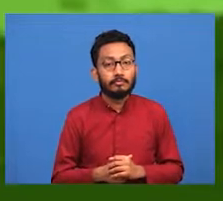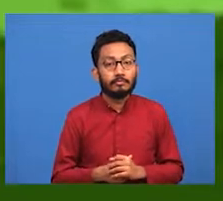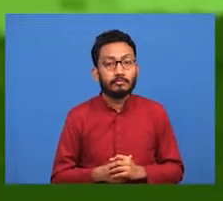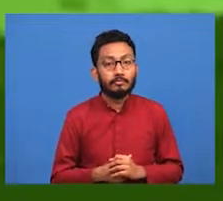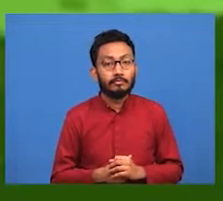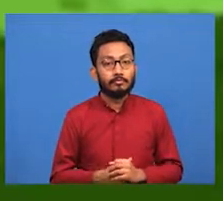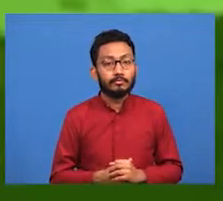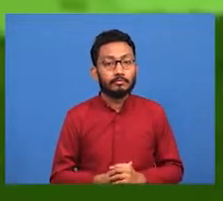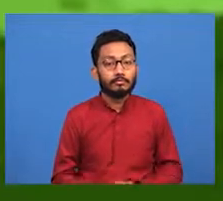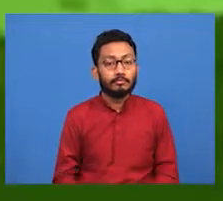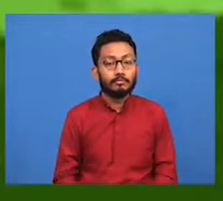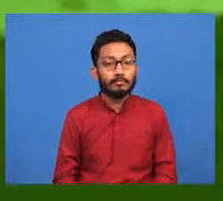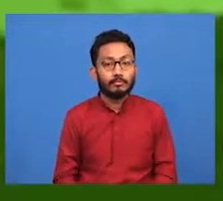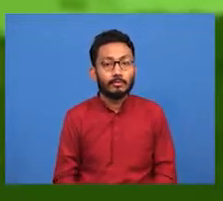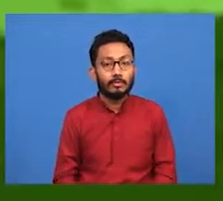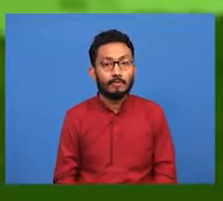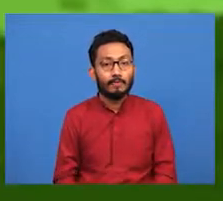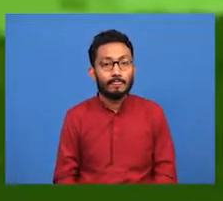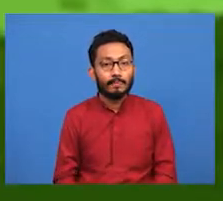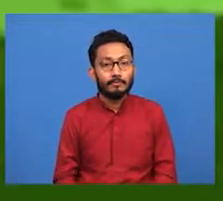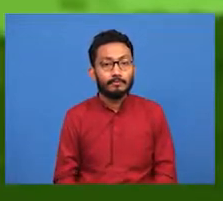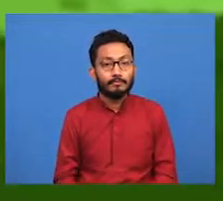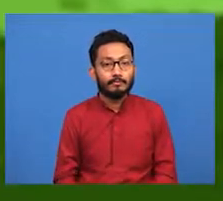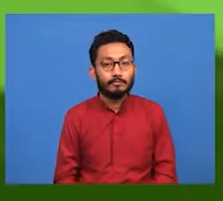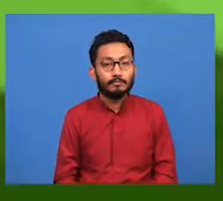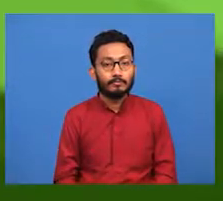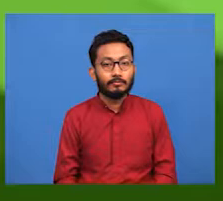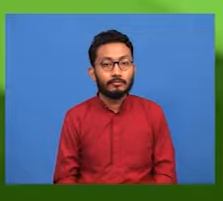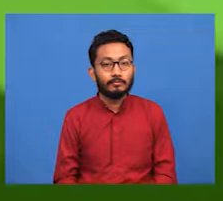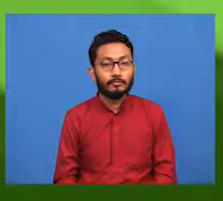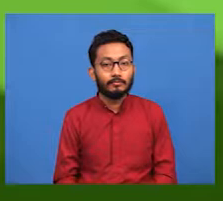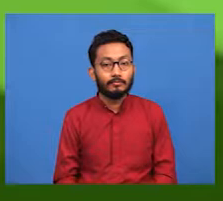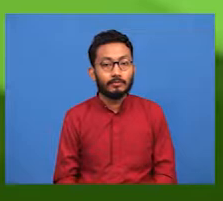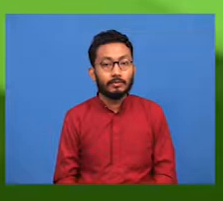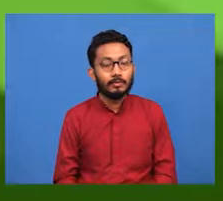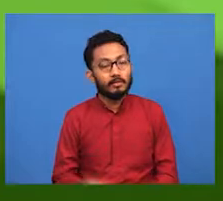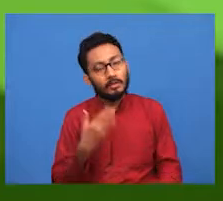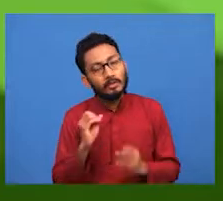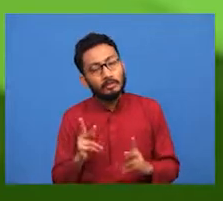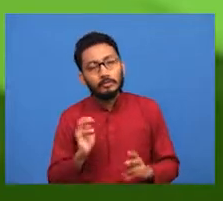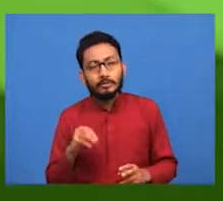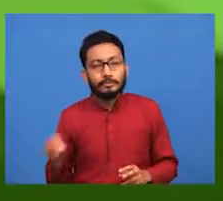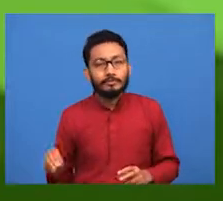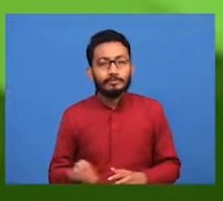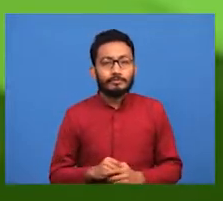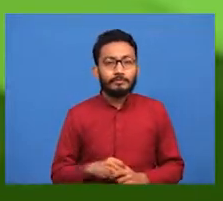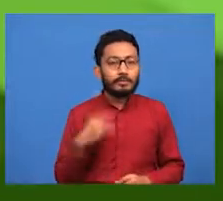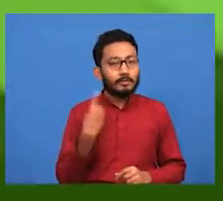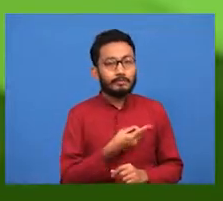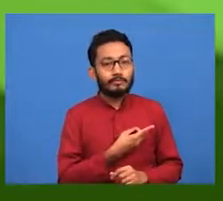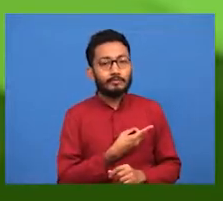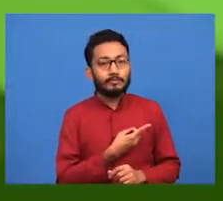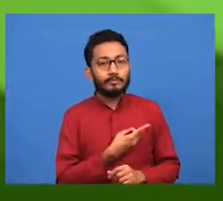membantu ibu bapa di rumah yang murid-murid amalkan. Baiklah murid-murid, kita berbalik